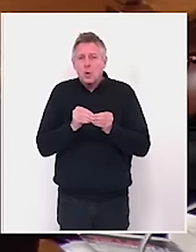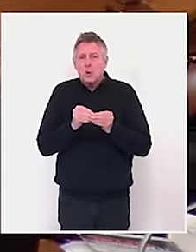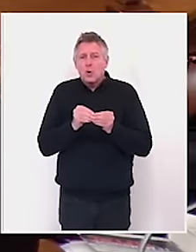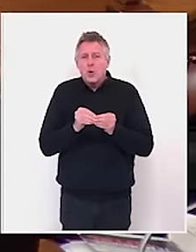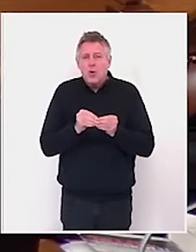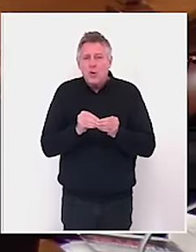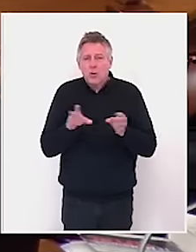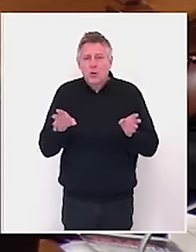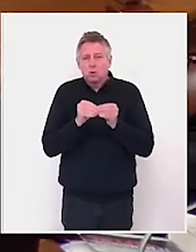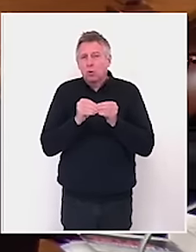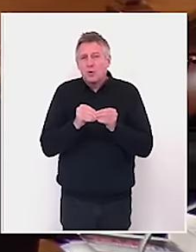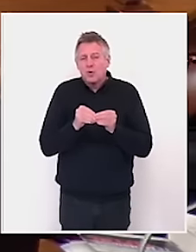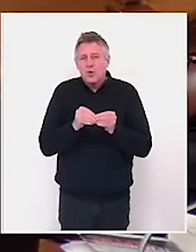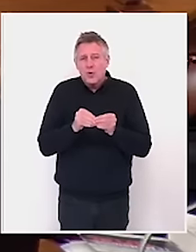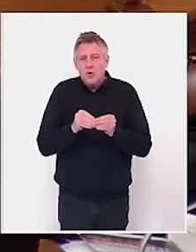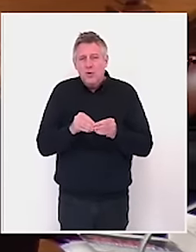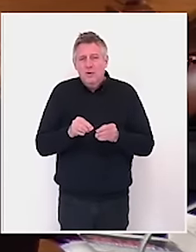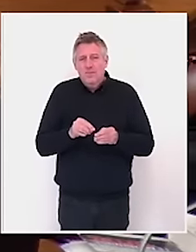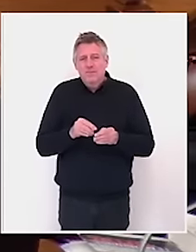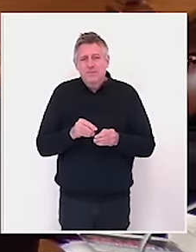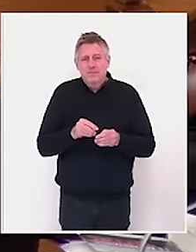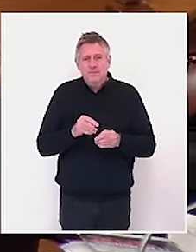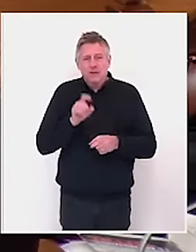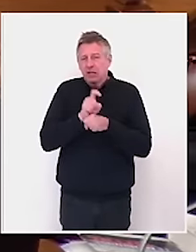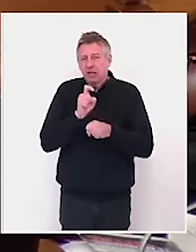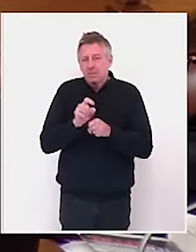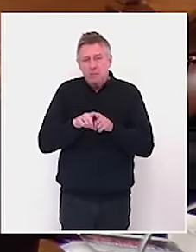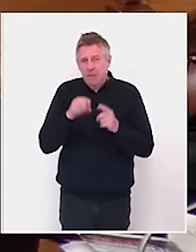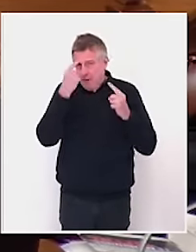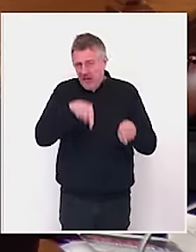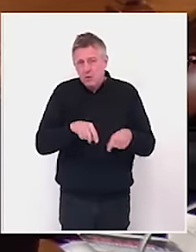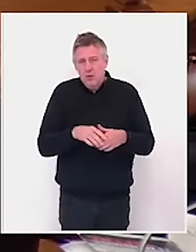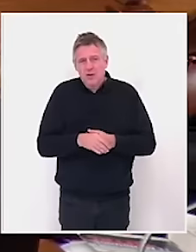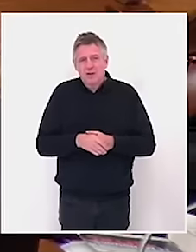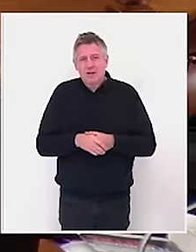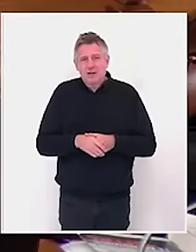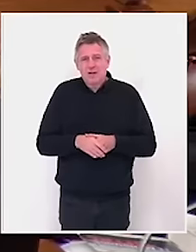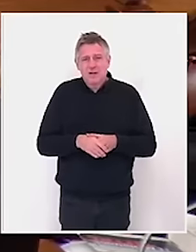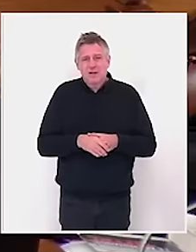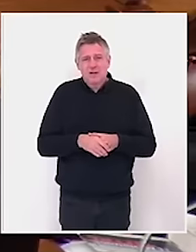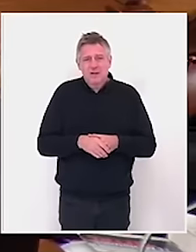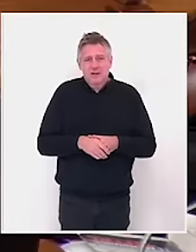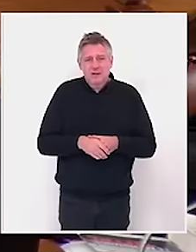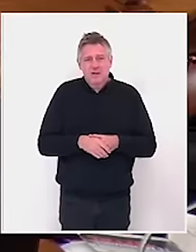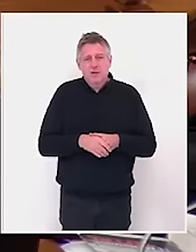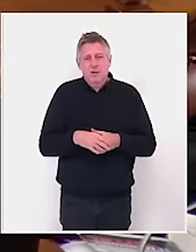une intervention pour les deux, en fait, parce que c'est on a la même critique et le même désaccord, même si ce sont deux